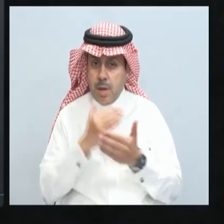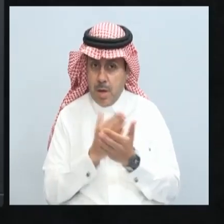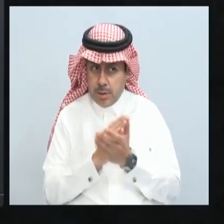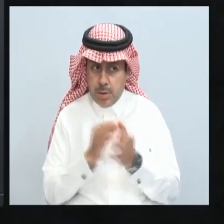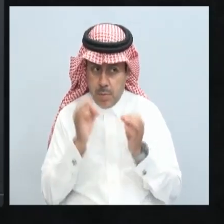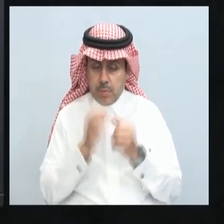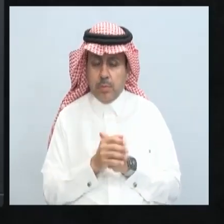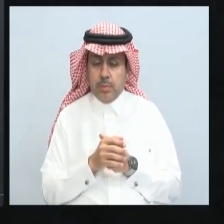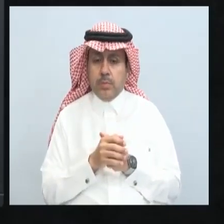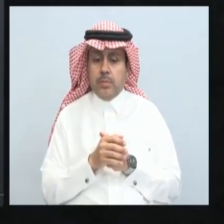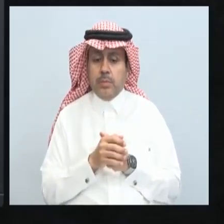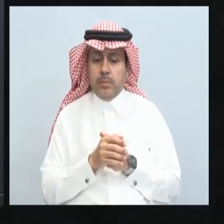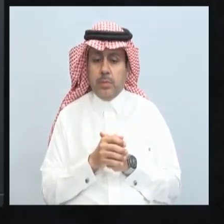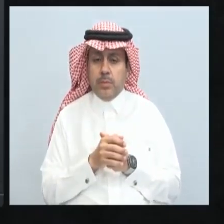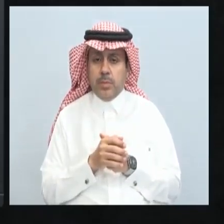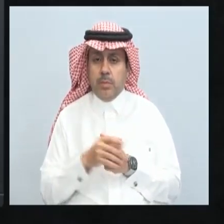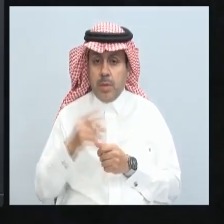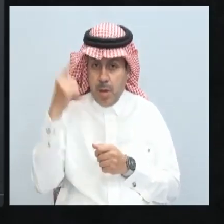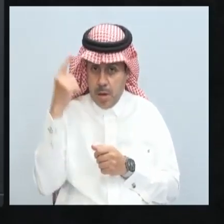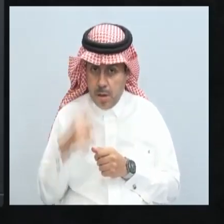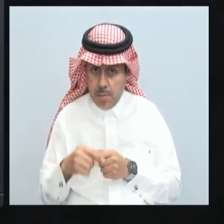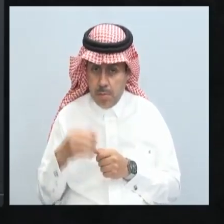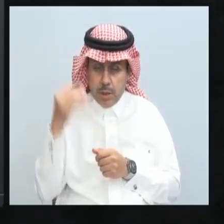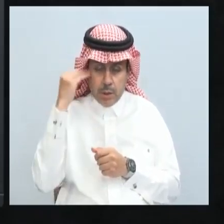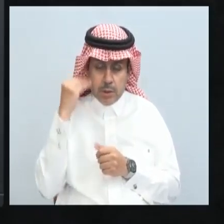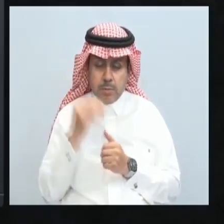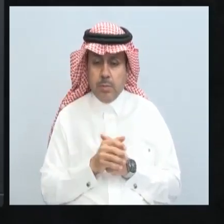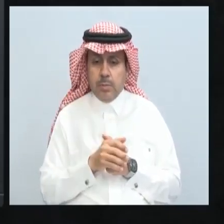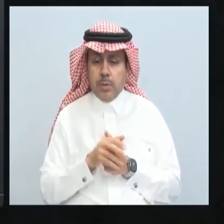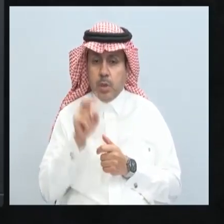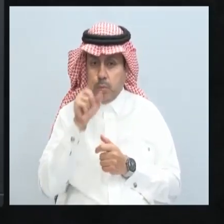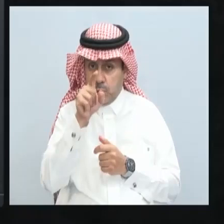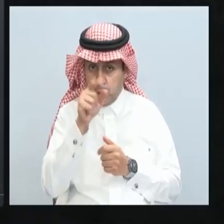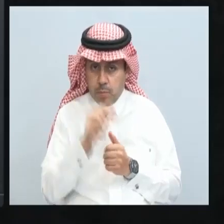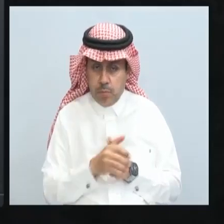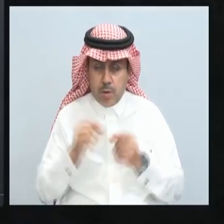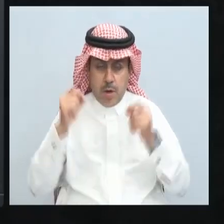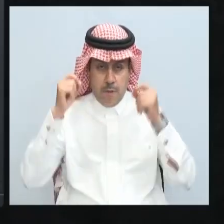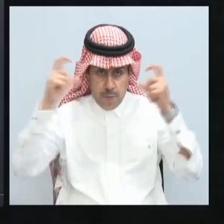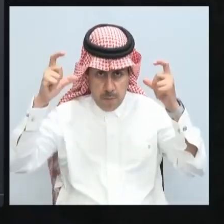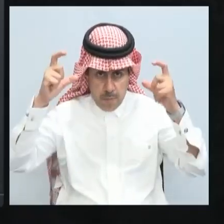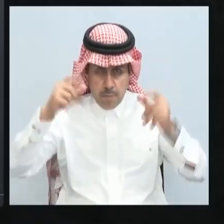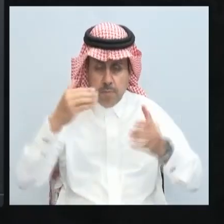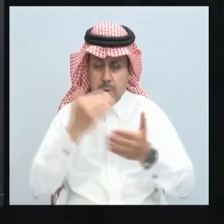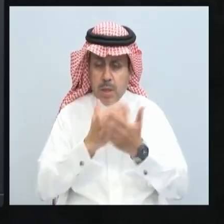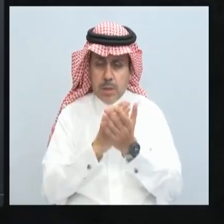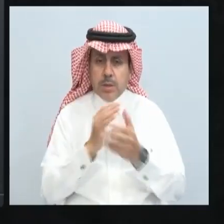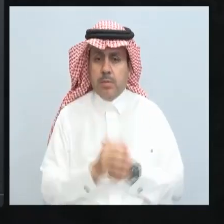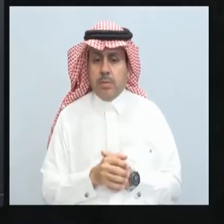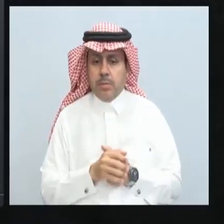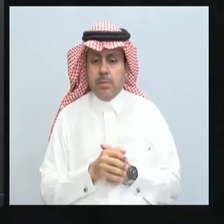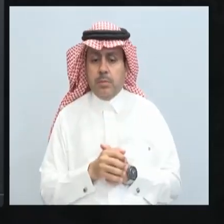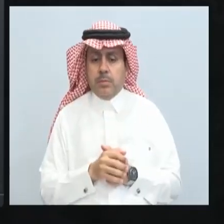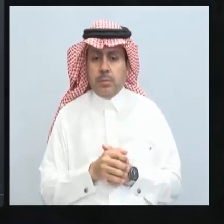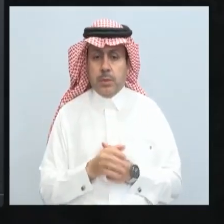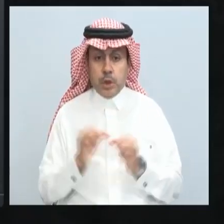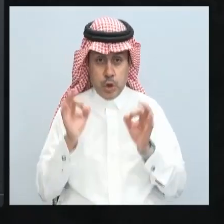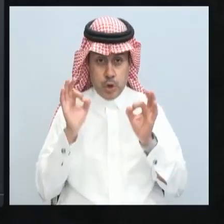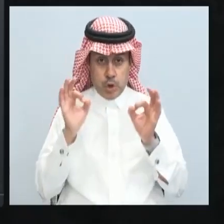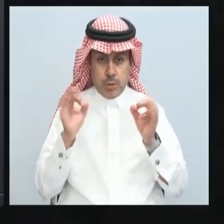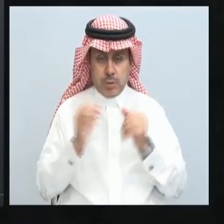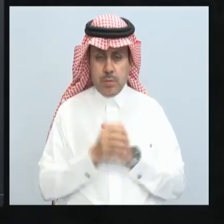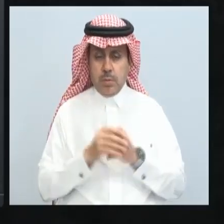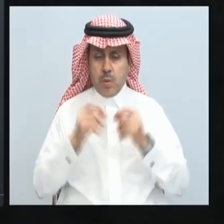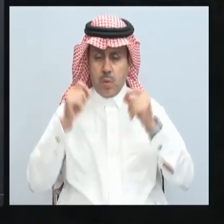المتعلقه بالمحرمات من النساء على كل واحد منكم ان يعيا هذه الاقسام ويفهمها جيدا